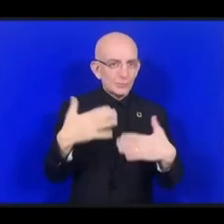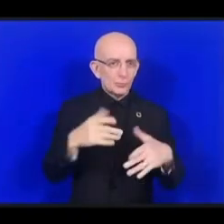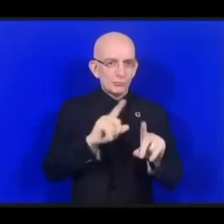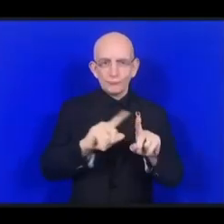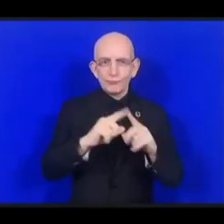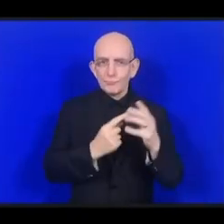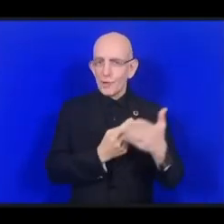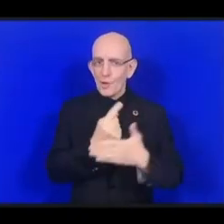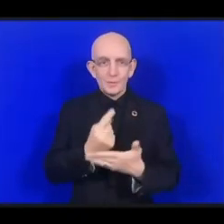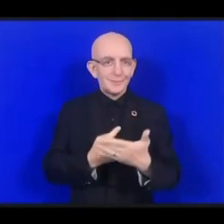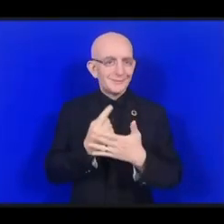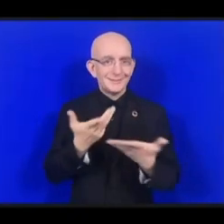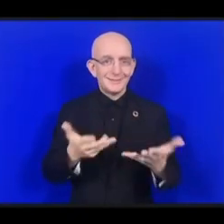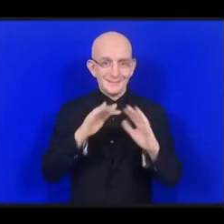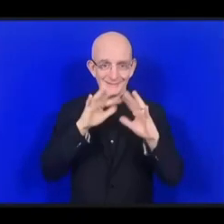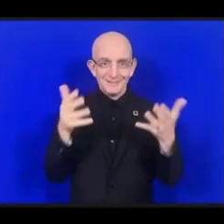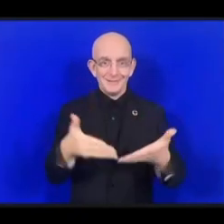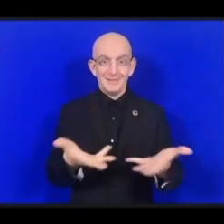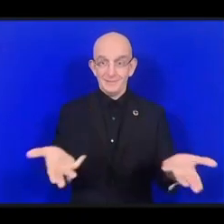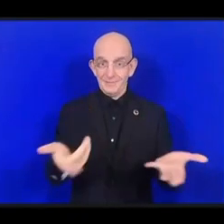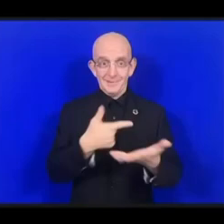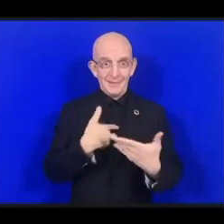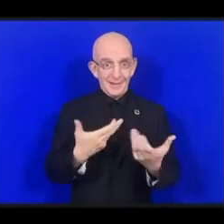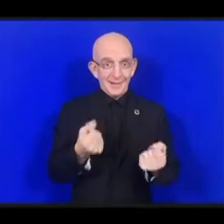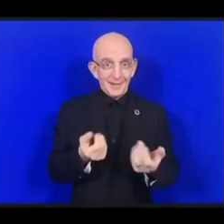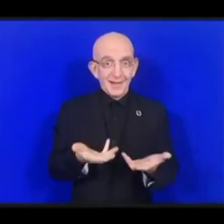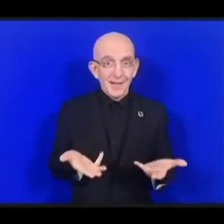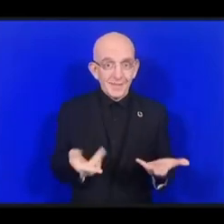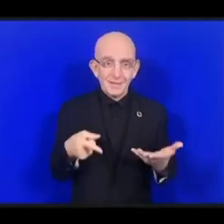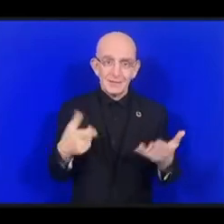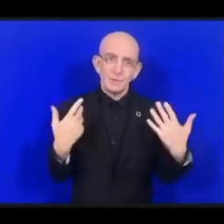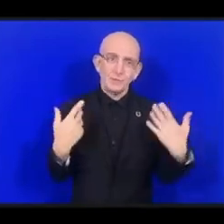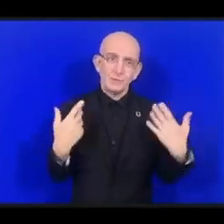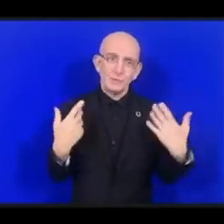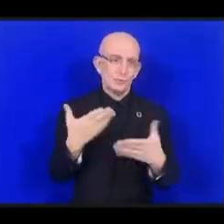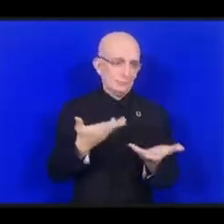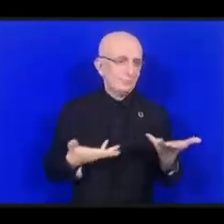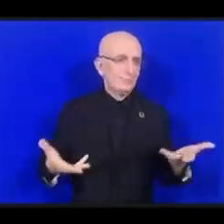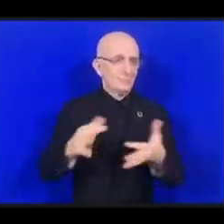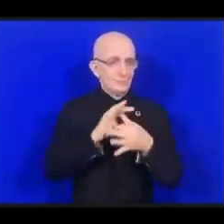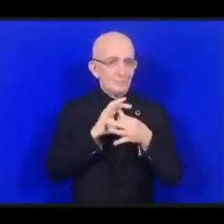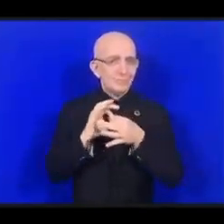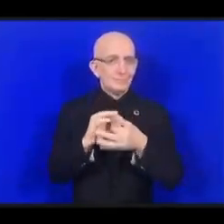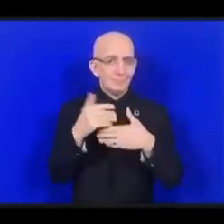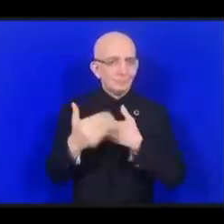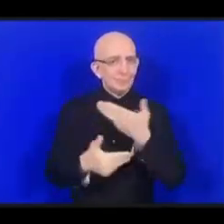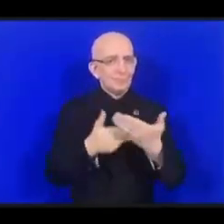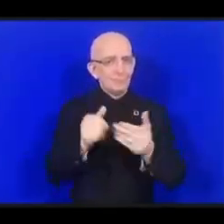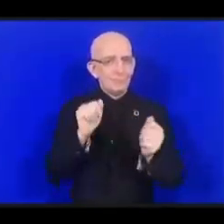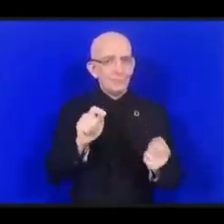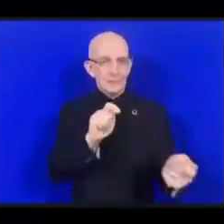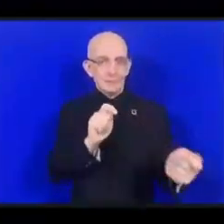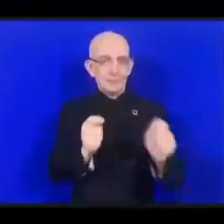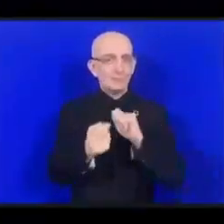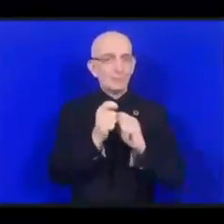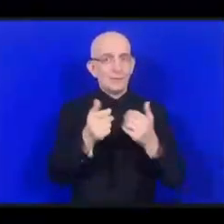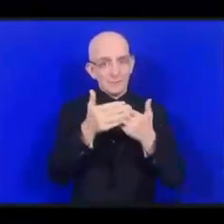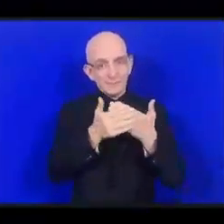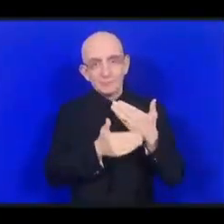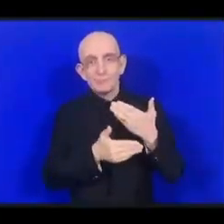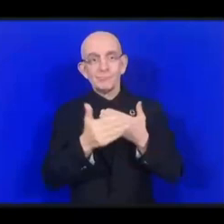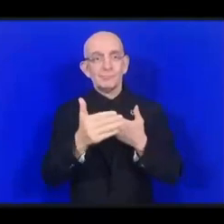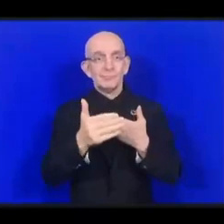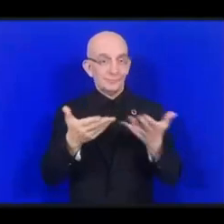ために今日の遺産を形成する挙動的な取り組みへの招待状ですサウジアラビア王国は両手を広げ